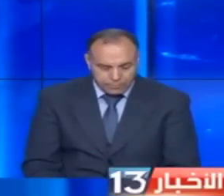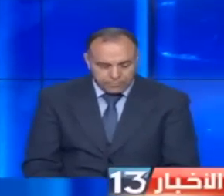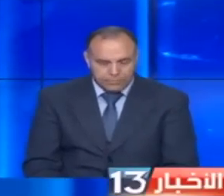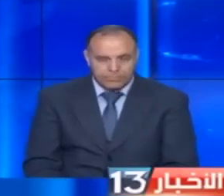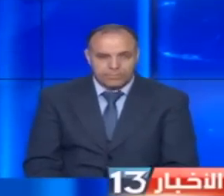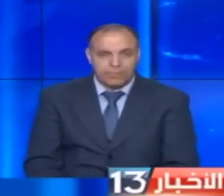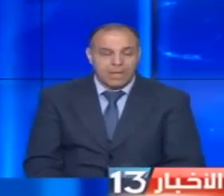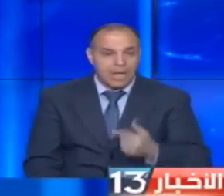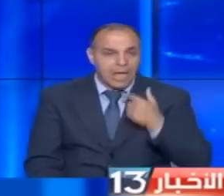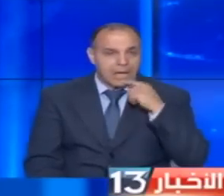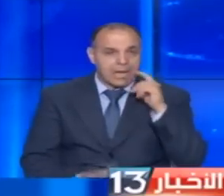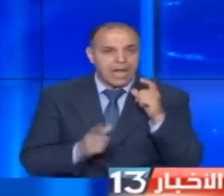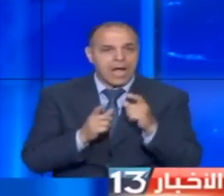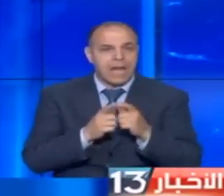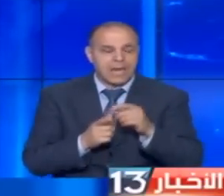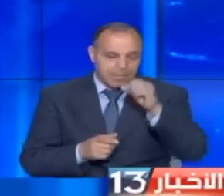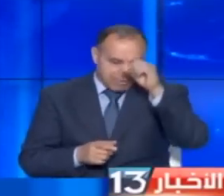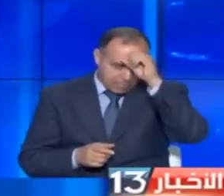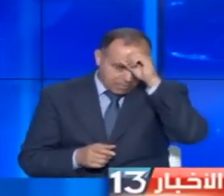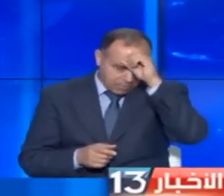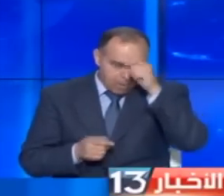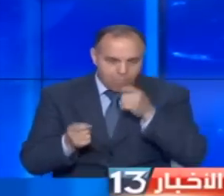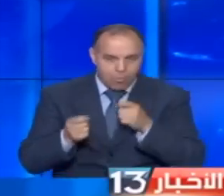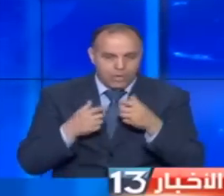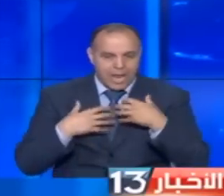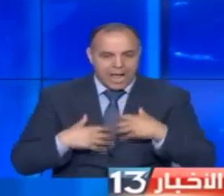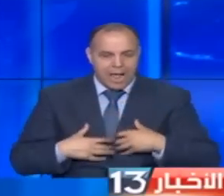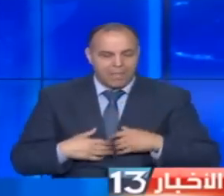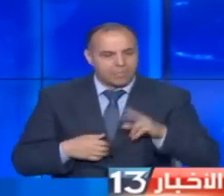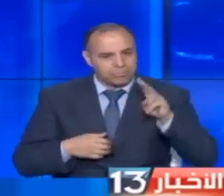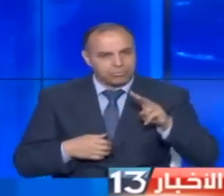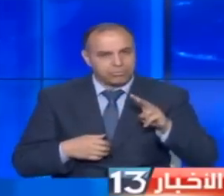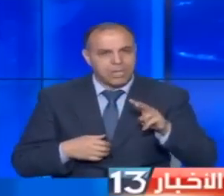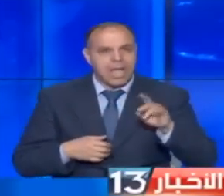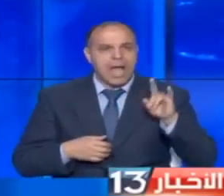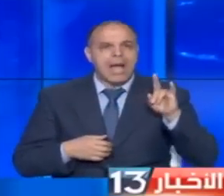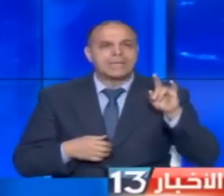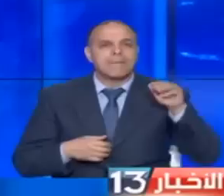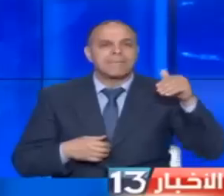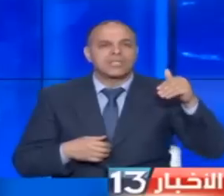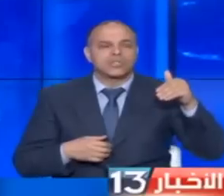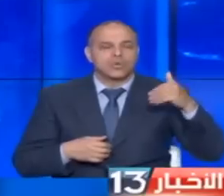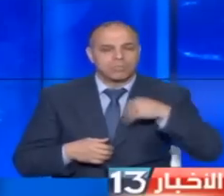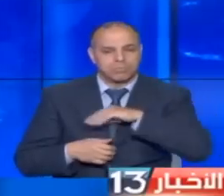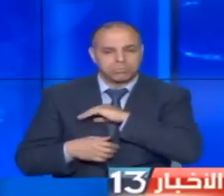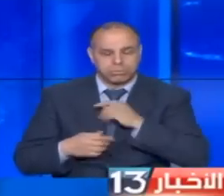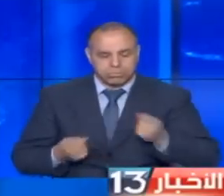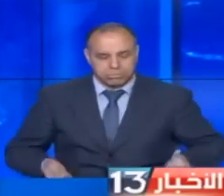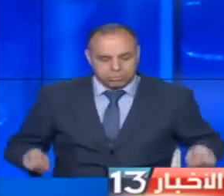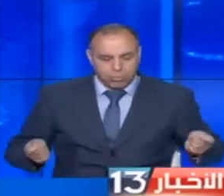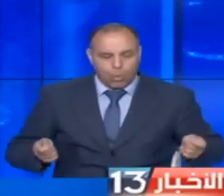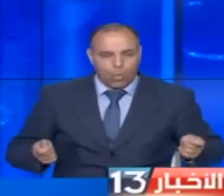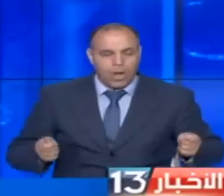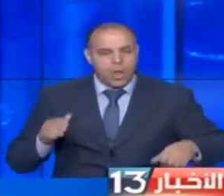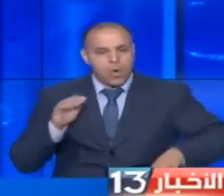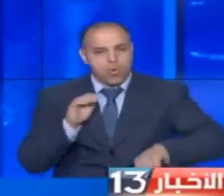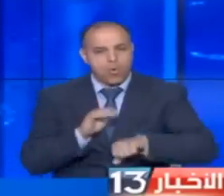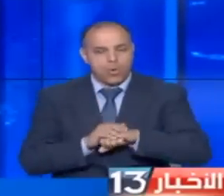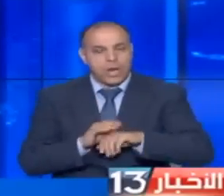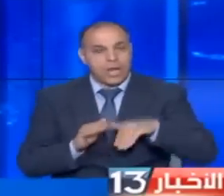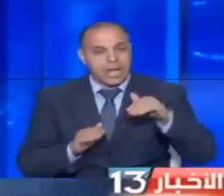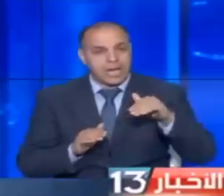اعلنت هيئه نادي حمام الانف المدير تعاقدها رسميا مع حاتم المساوي للاشراف على فريق اكبر لكره القدم